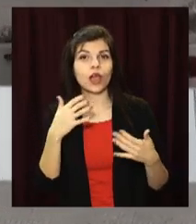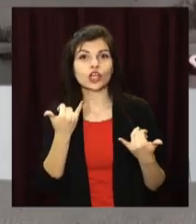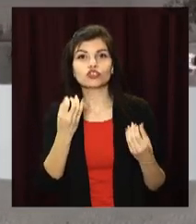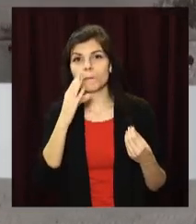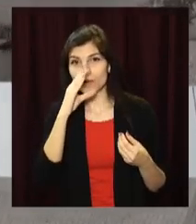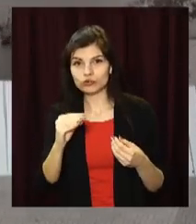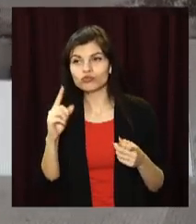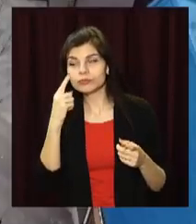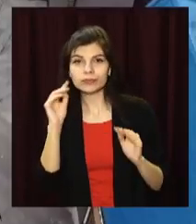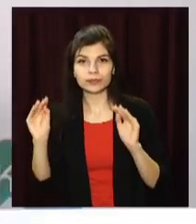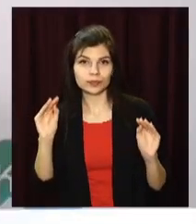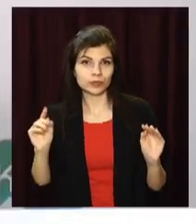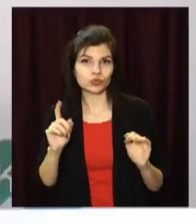маршруток.